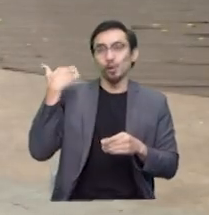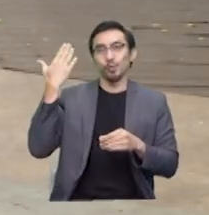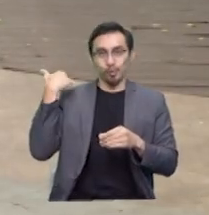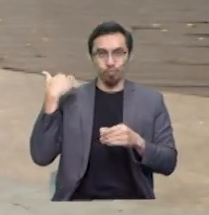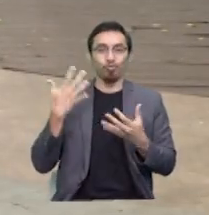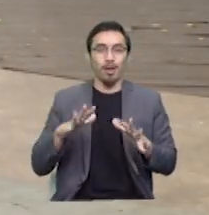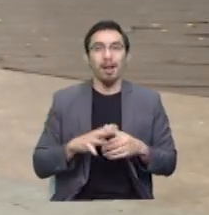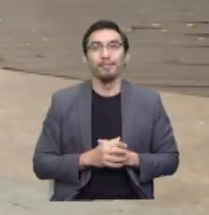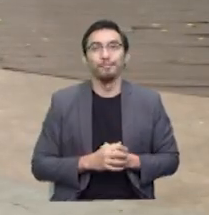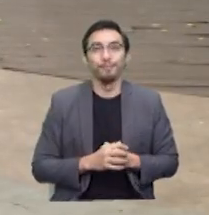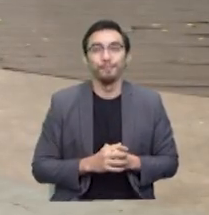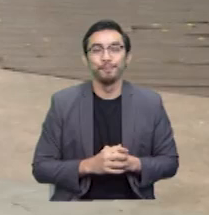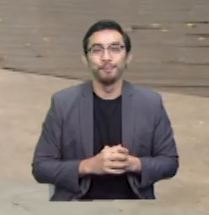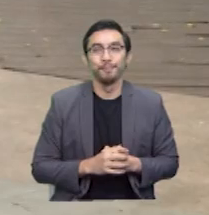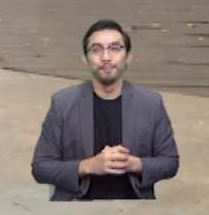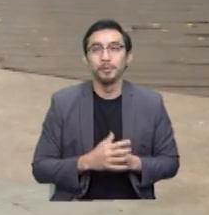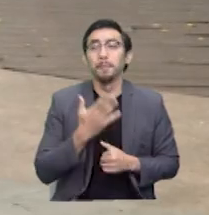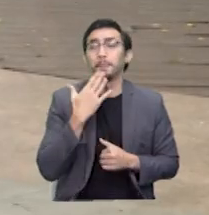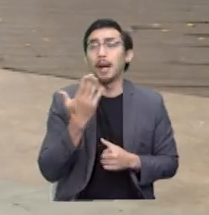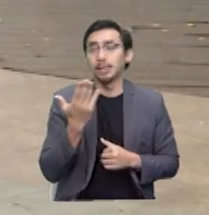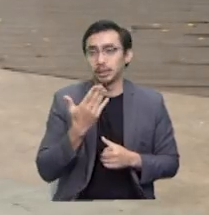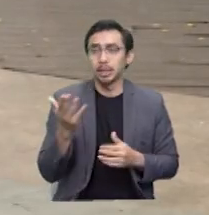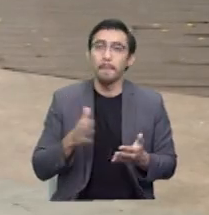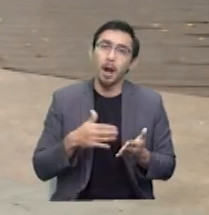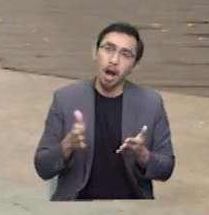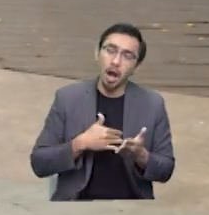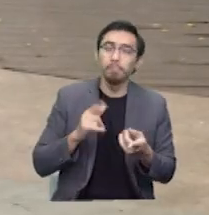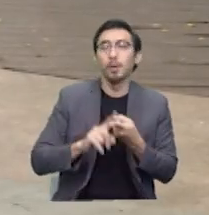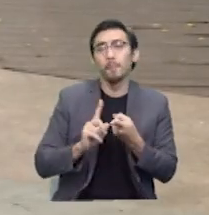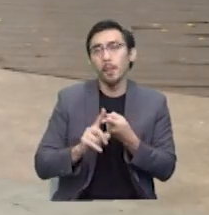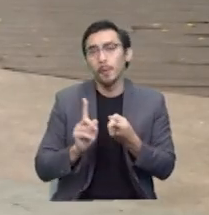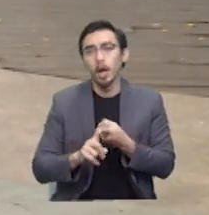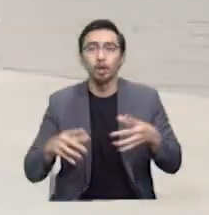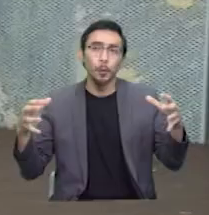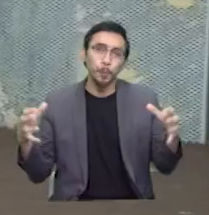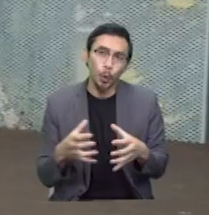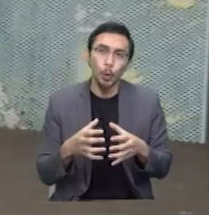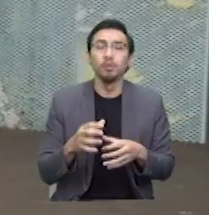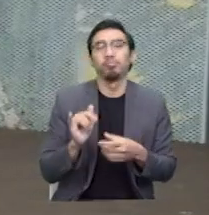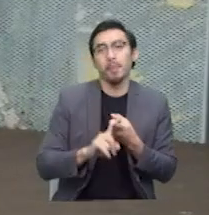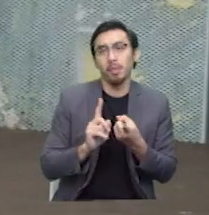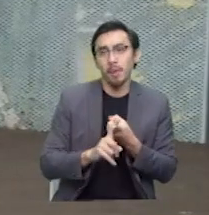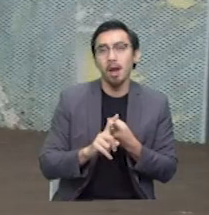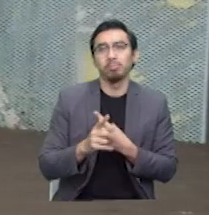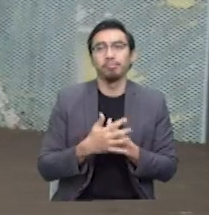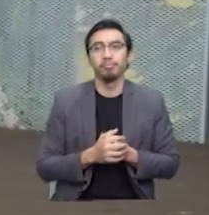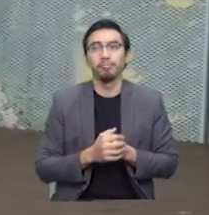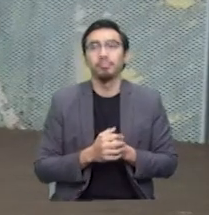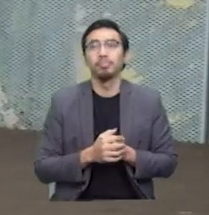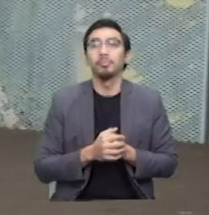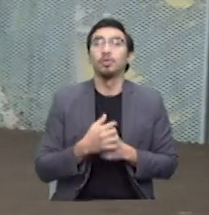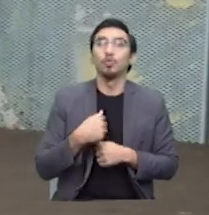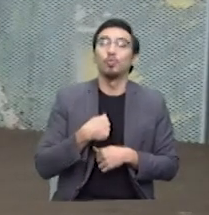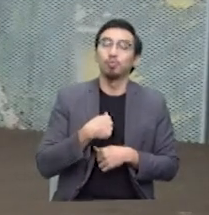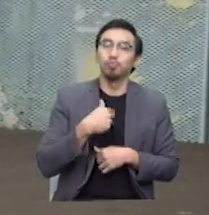Biasanya aku ada bakar-bakar sama teman-teman rumah, terus ngumpul sama teman-teman lama juga. Saya punya rencana ke Bandung kan, naik kereta